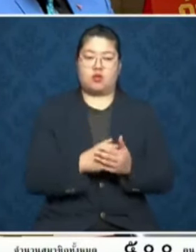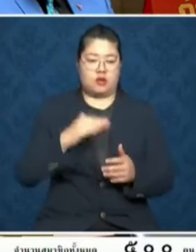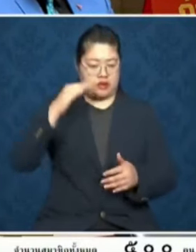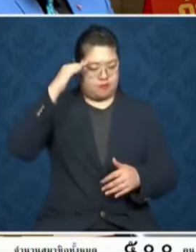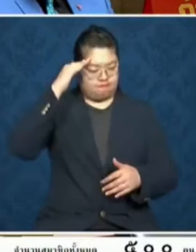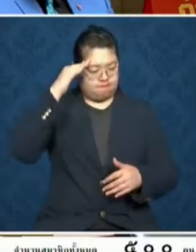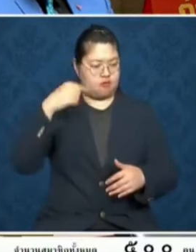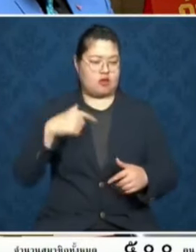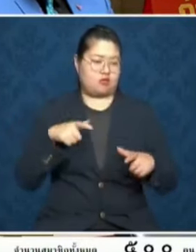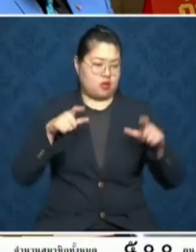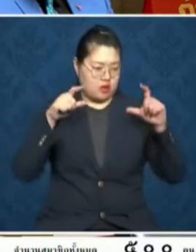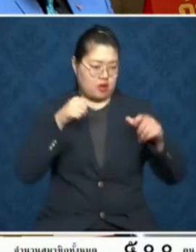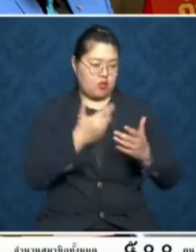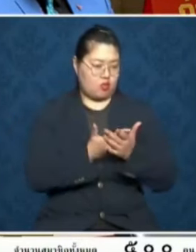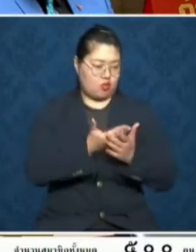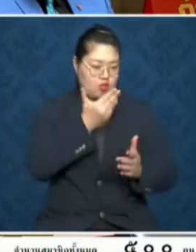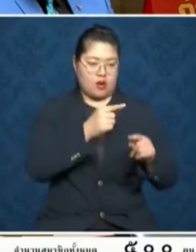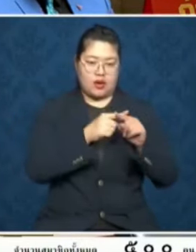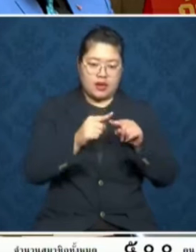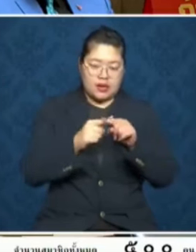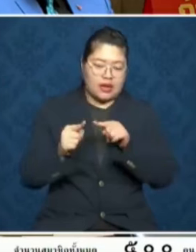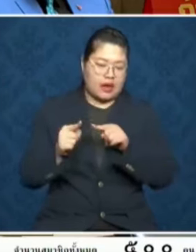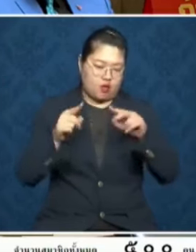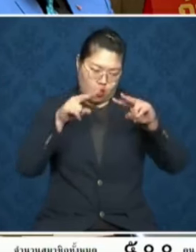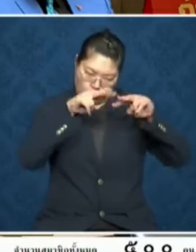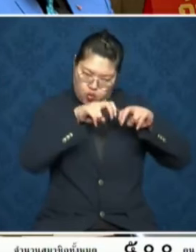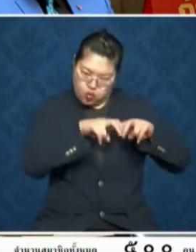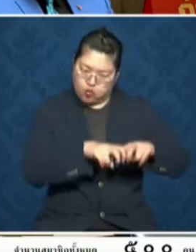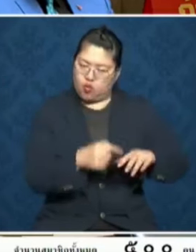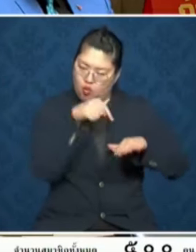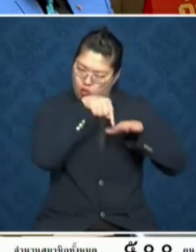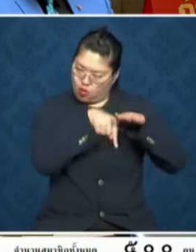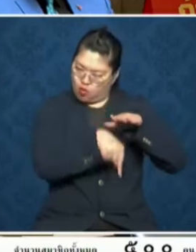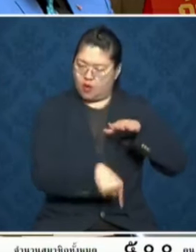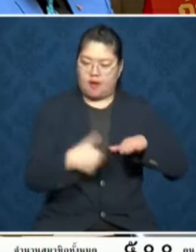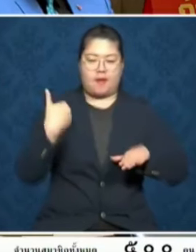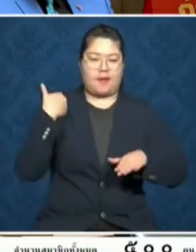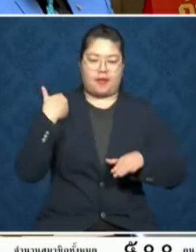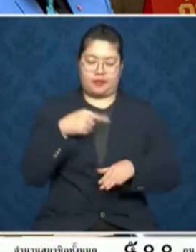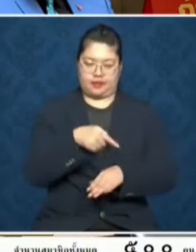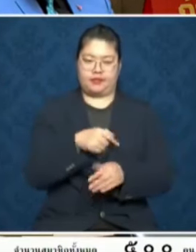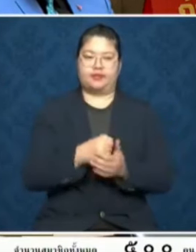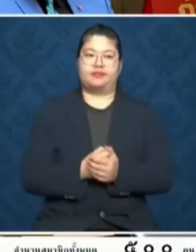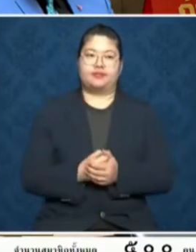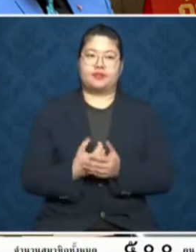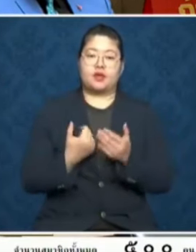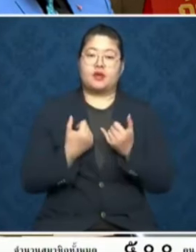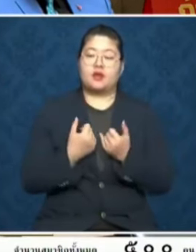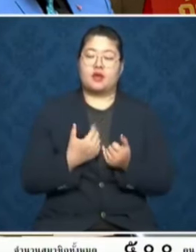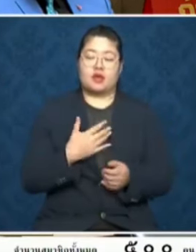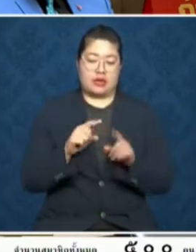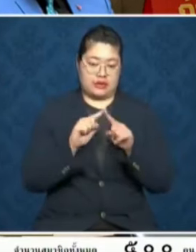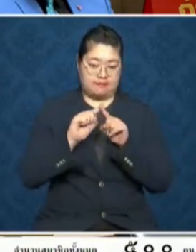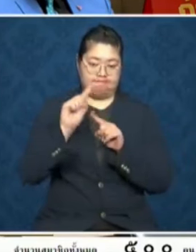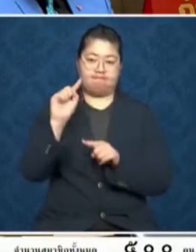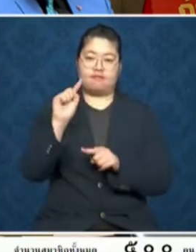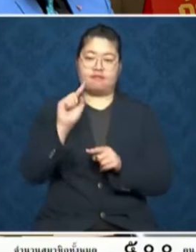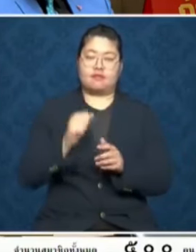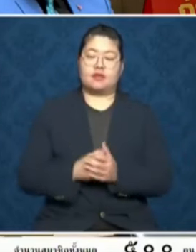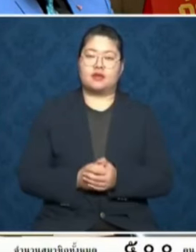บนเส้นทางเศรษฐีสุดลี้ลับที่แทบจะจับต้องอะไรไม่ได้เลยท่านประธานคะอันดับแร